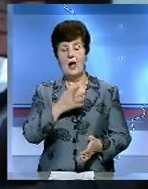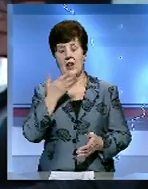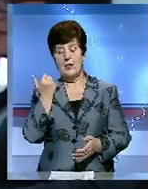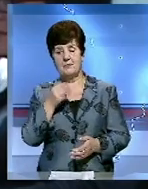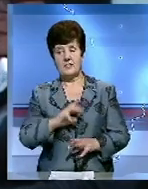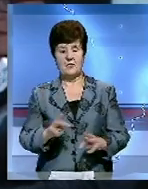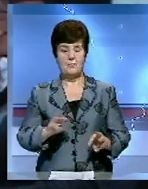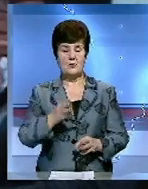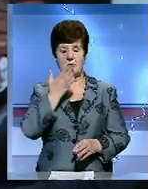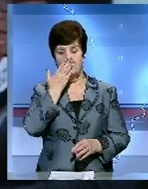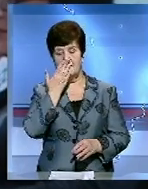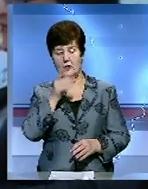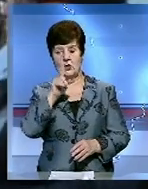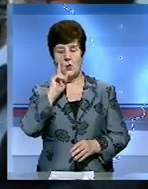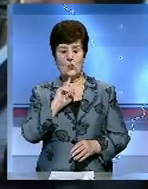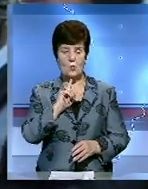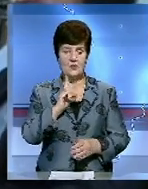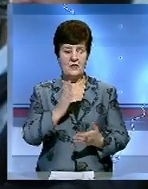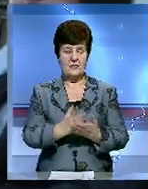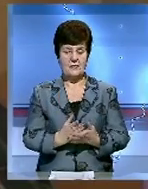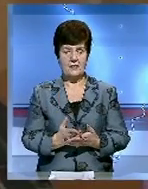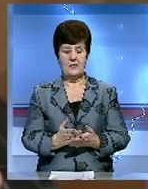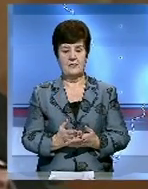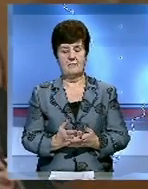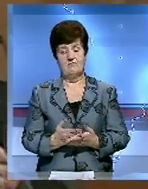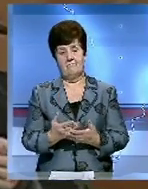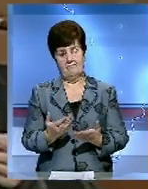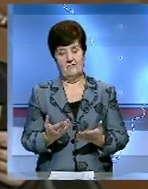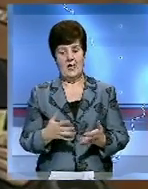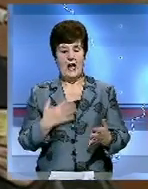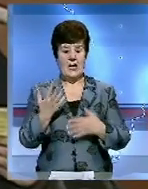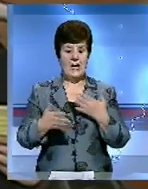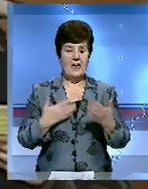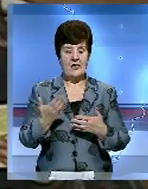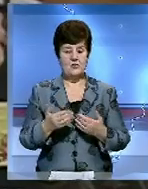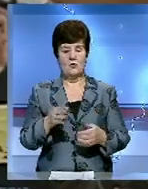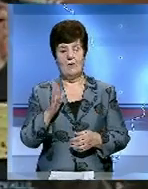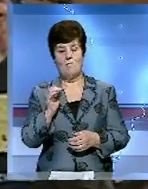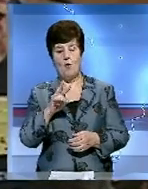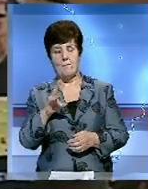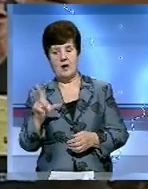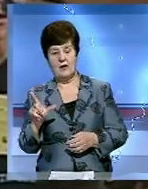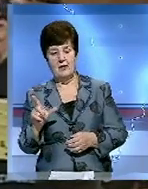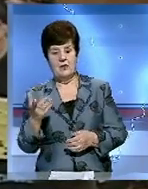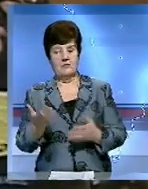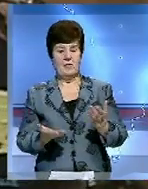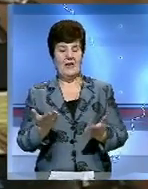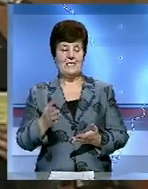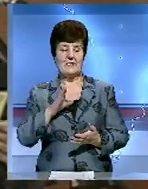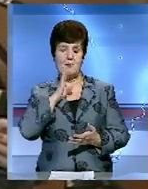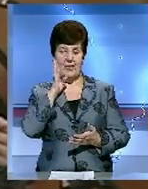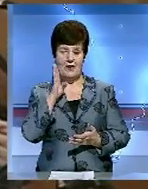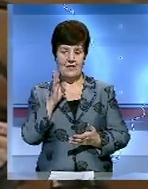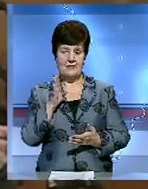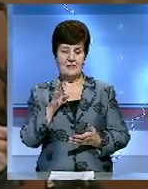miros, gust. Sensibilitate emoțională, grețuri, vomă spontană, mai ales dimineața.